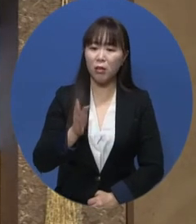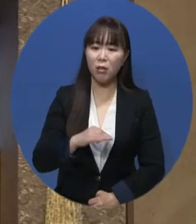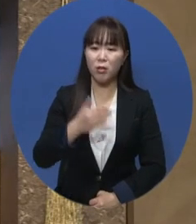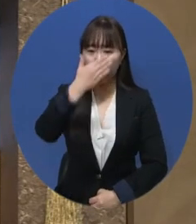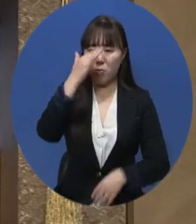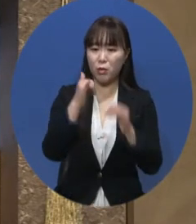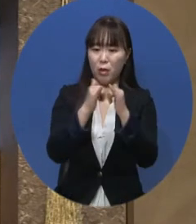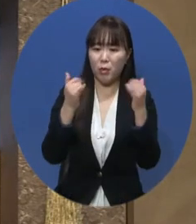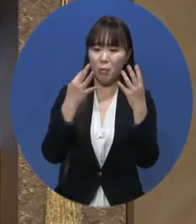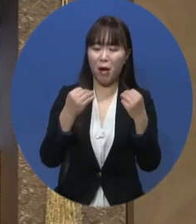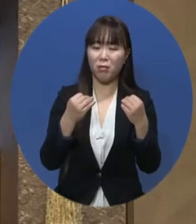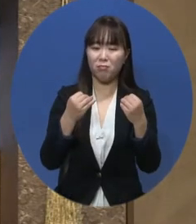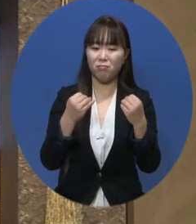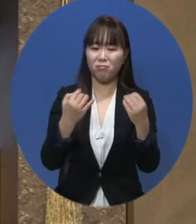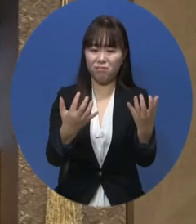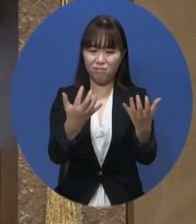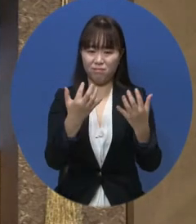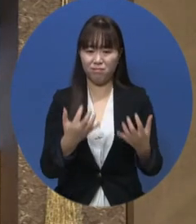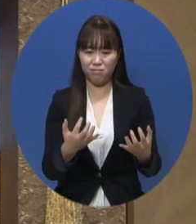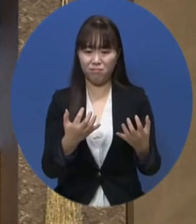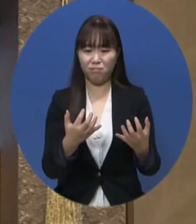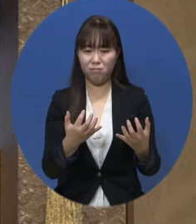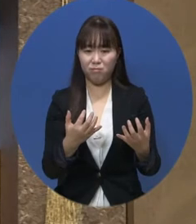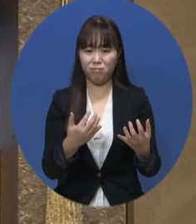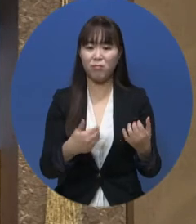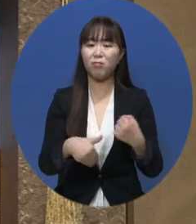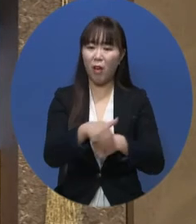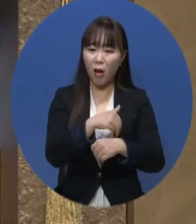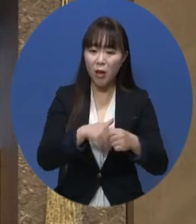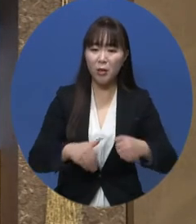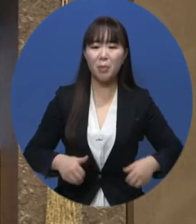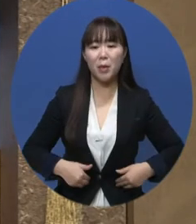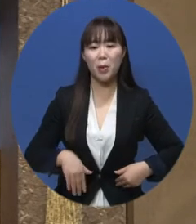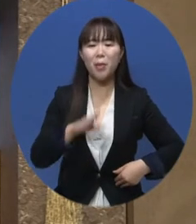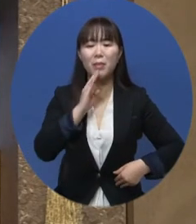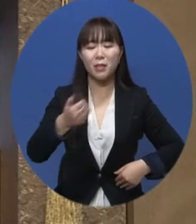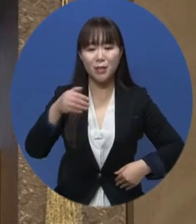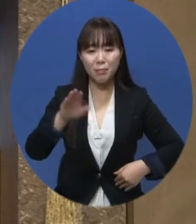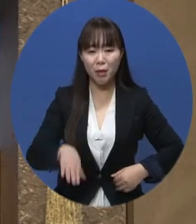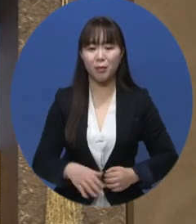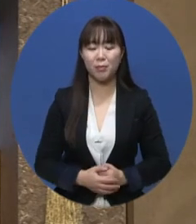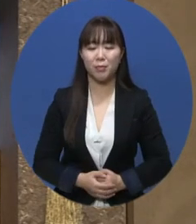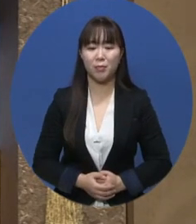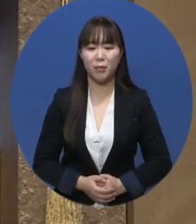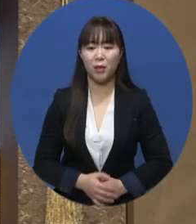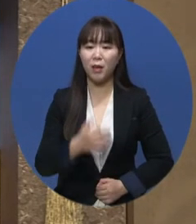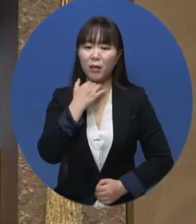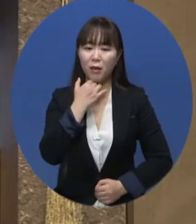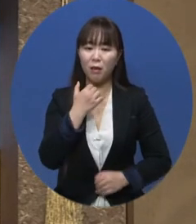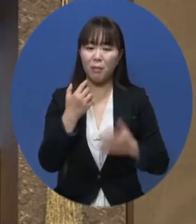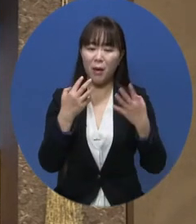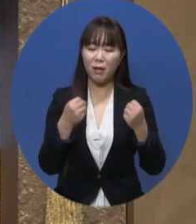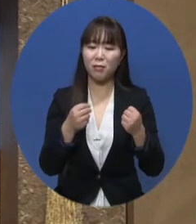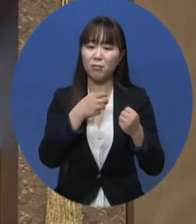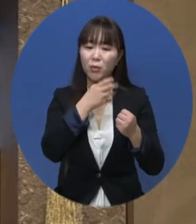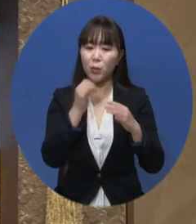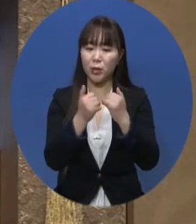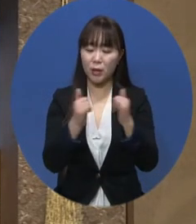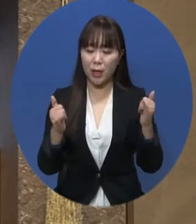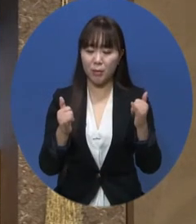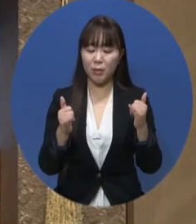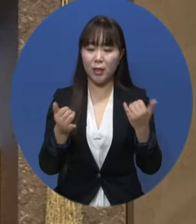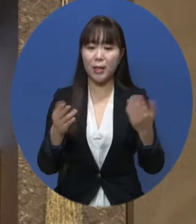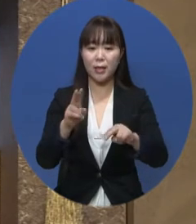젊은 사람이 많이 좀 들어올 수 있는 구조도 돼야 되긴 하지만 네. 나이 드신 우리 노인 일자를